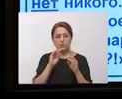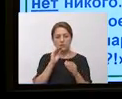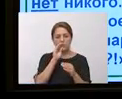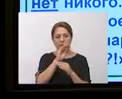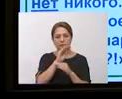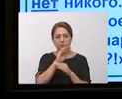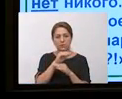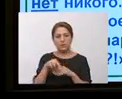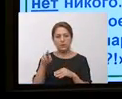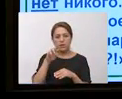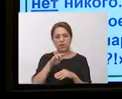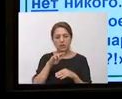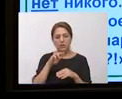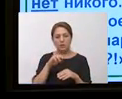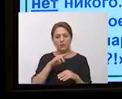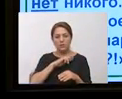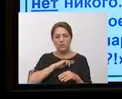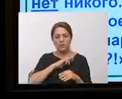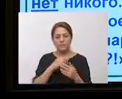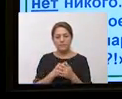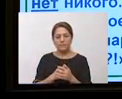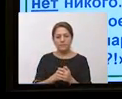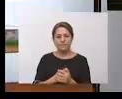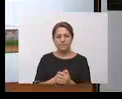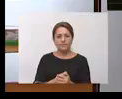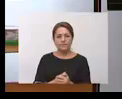определенное личное предложение.